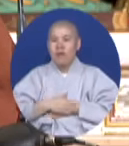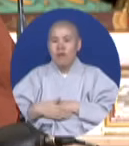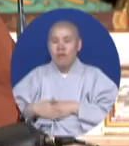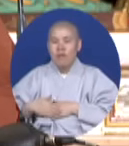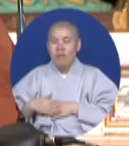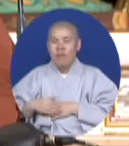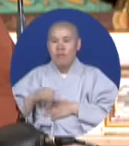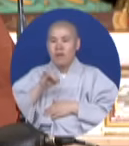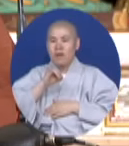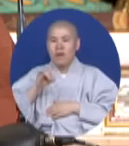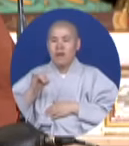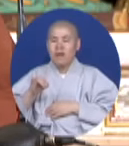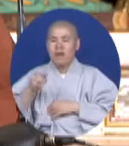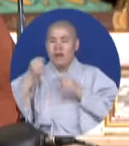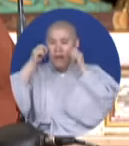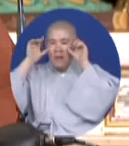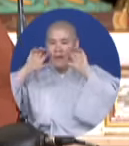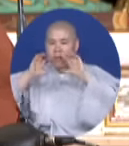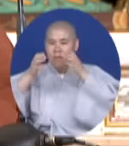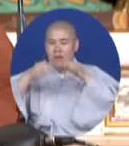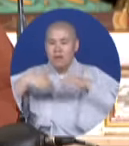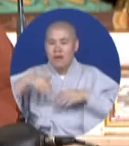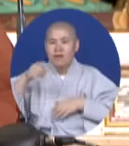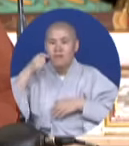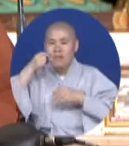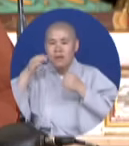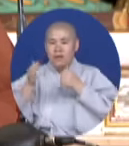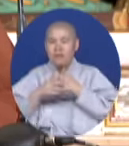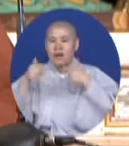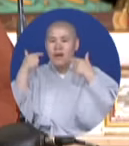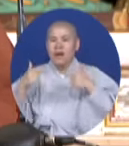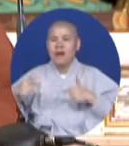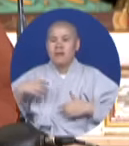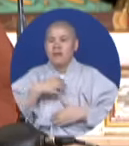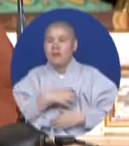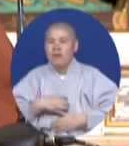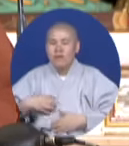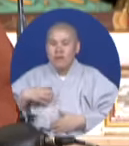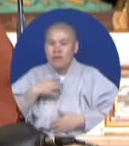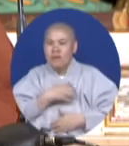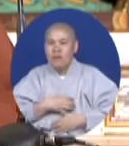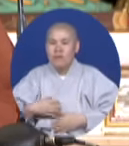때문에 항상 근심, 걱정을 면할 길이 없는 거죠.